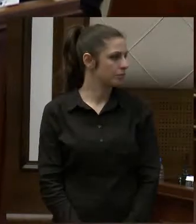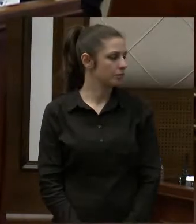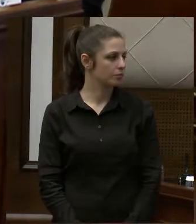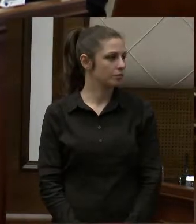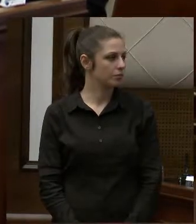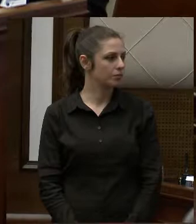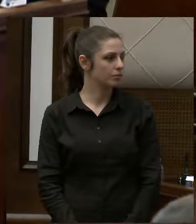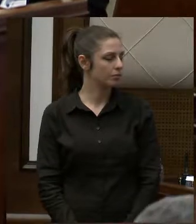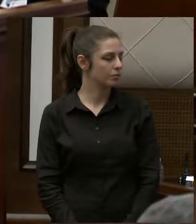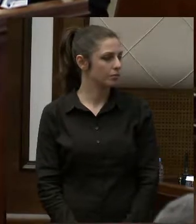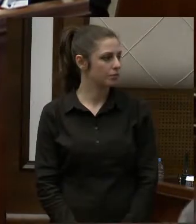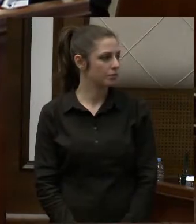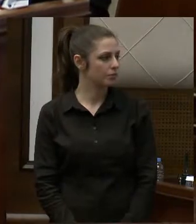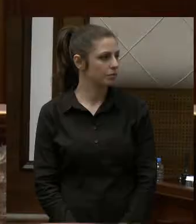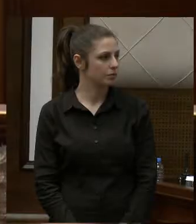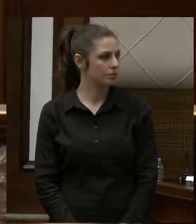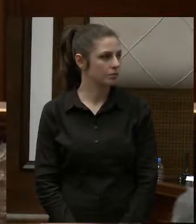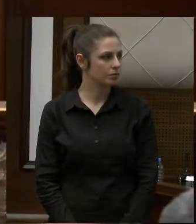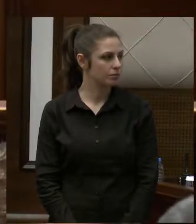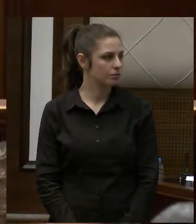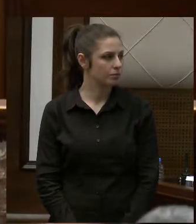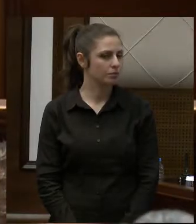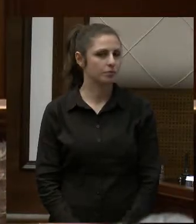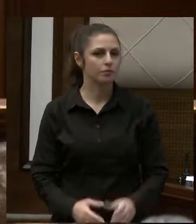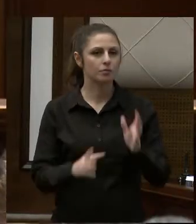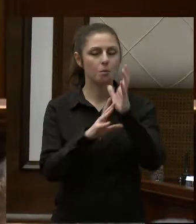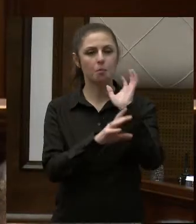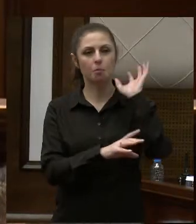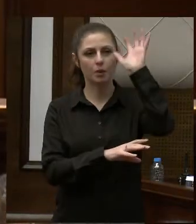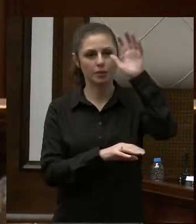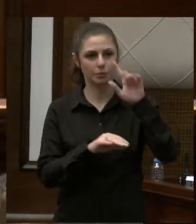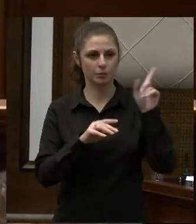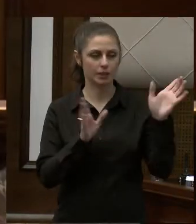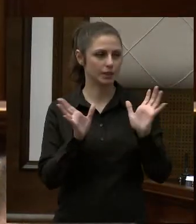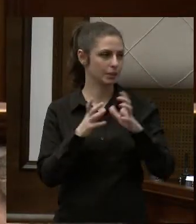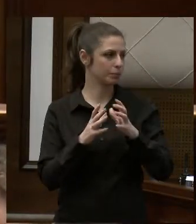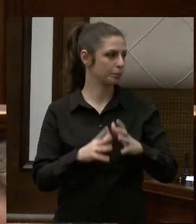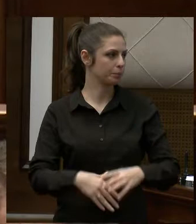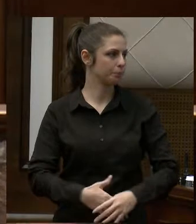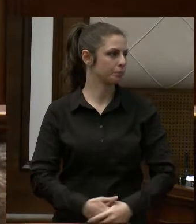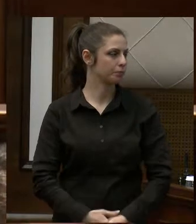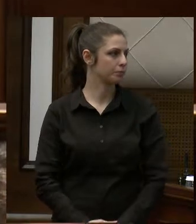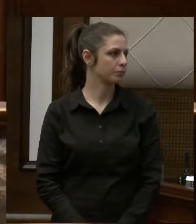Kim geliyor? Hangisi geliyor? Hangi grup geliyor? Basketbol takımı. Buyurun. Karşıya.